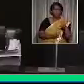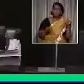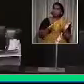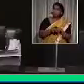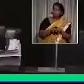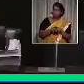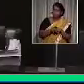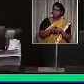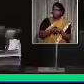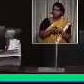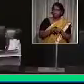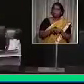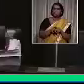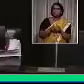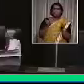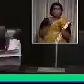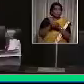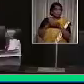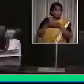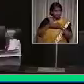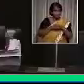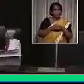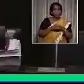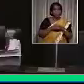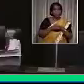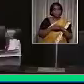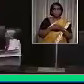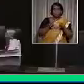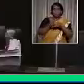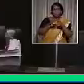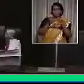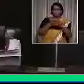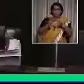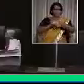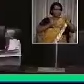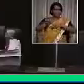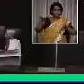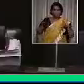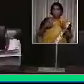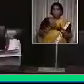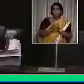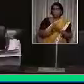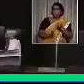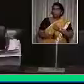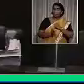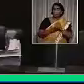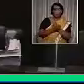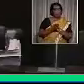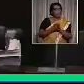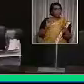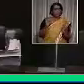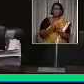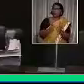எல்லாம் பிரித்து எடுத்து இந்த கட்சிகளை உடைத்து சிதறி தன்னுடைய இருப்புக்காக என்னென்ன செய்ய முடியுமோ அத்தனையும் செய்தார். கடைசியாக என்ன நடந்தது